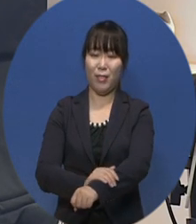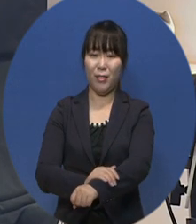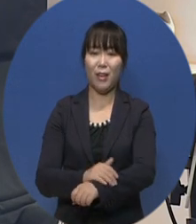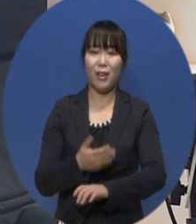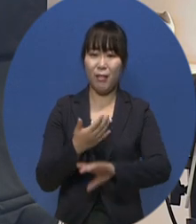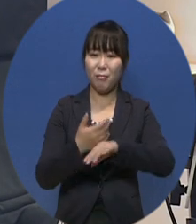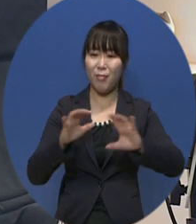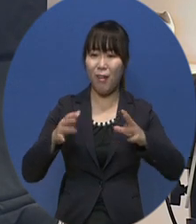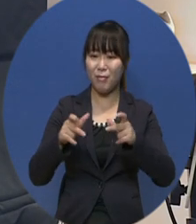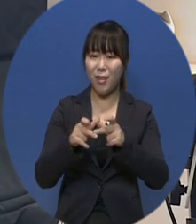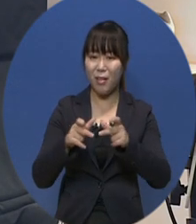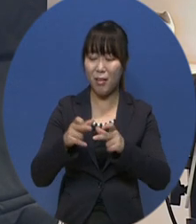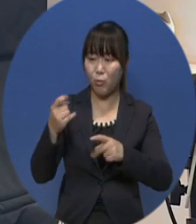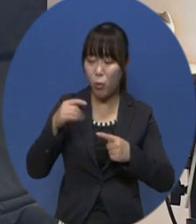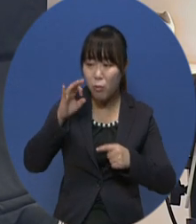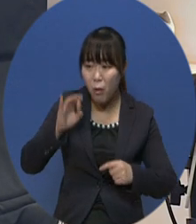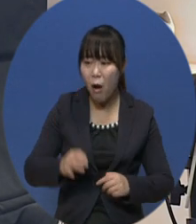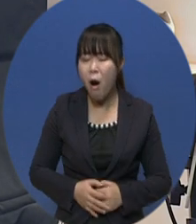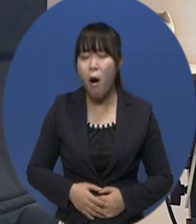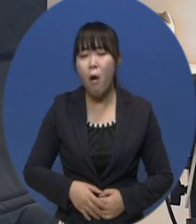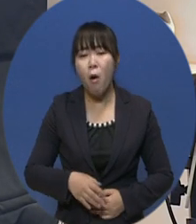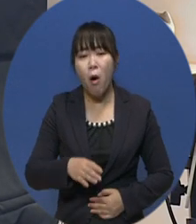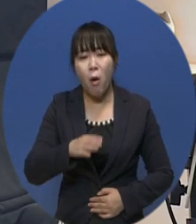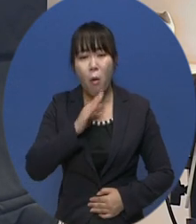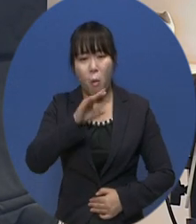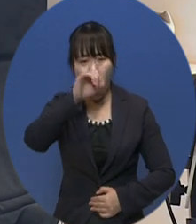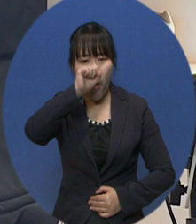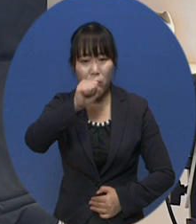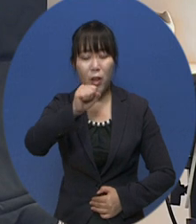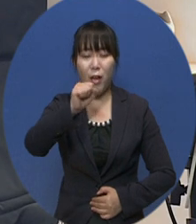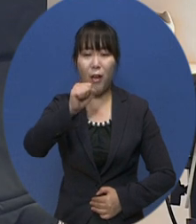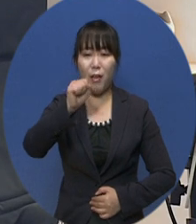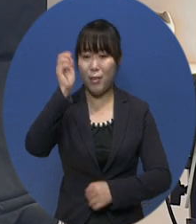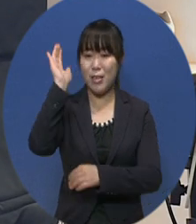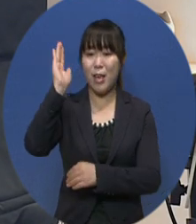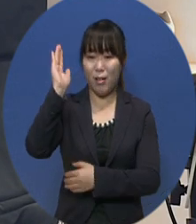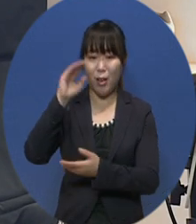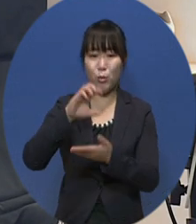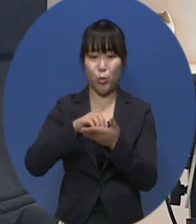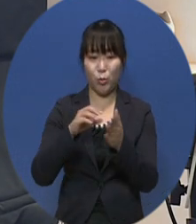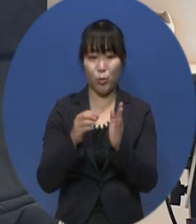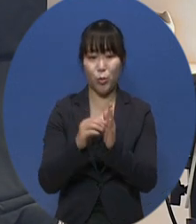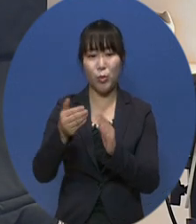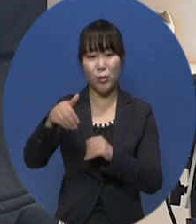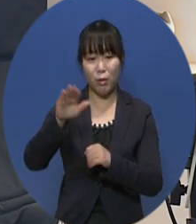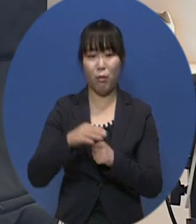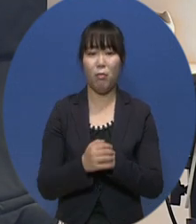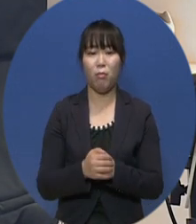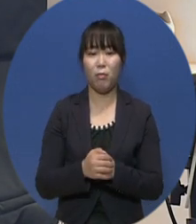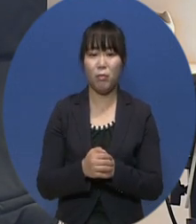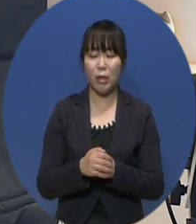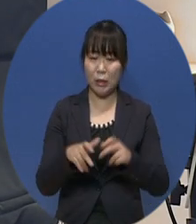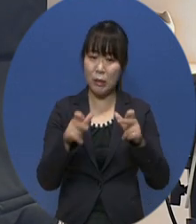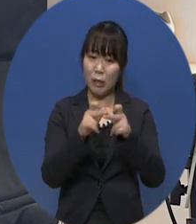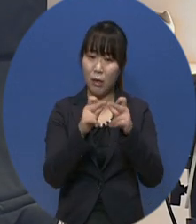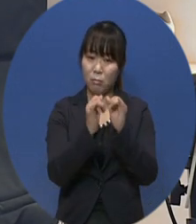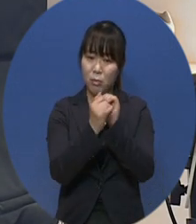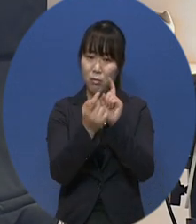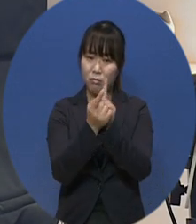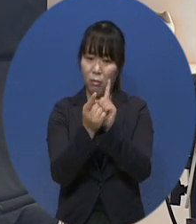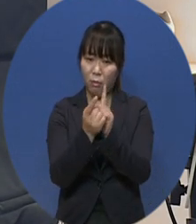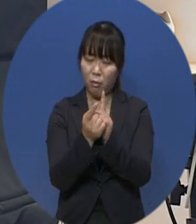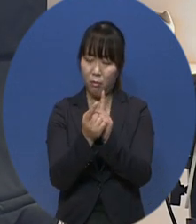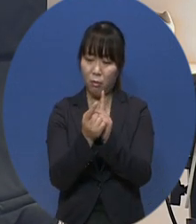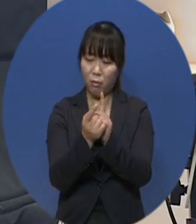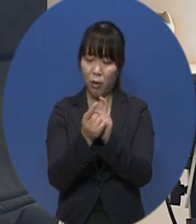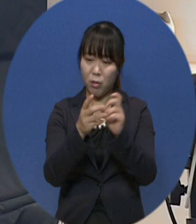다른 나라 장애인들이 와서 보면, 어휴, 여기는 진짜 너무 좋네. 네. 뭐 이렇게 얘기할 정도인데, 또 이렇게 이게 장애인분들하고